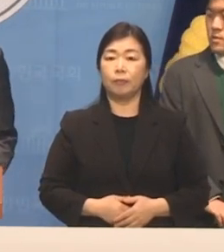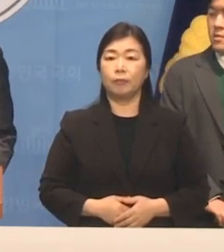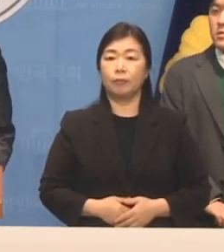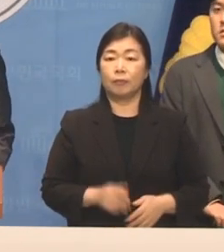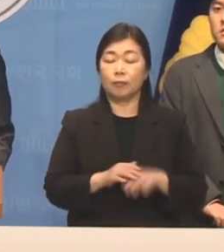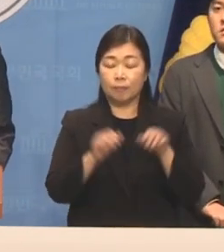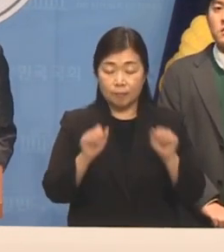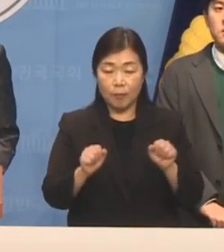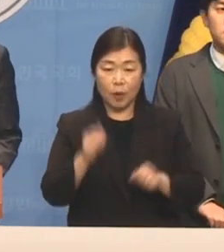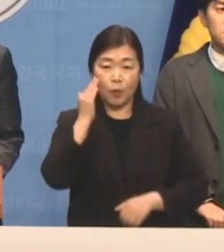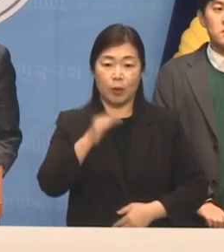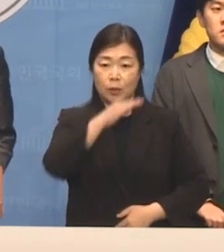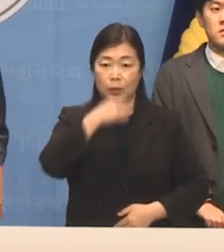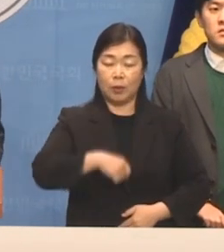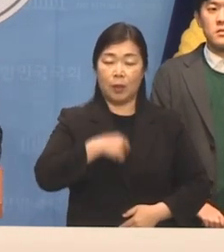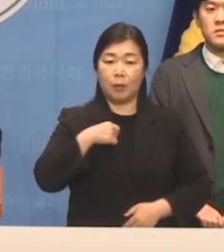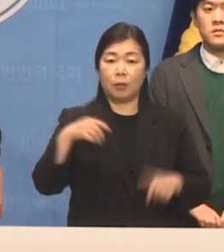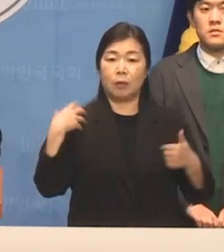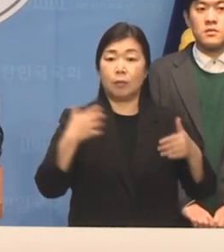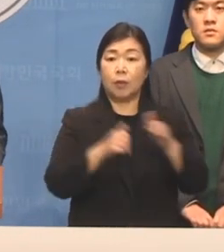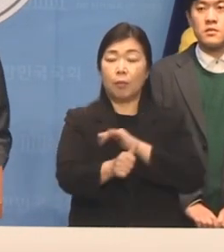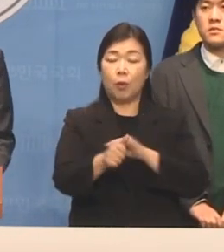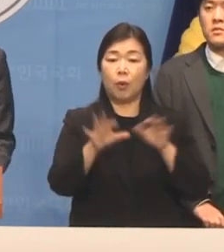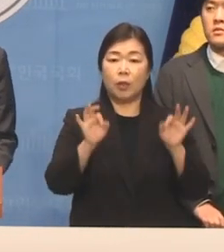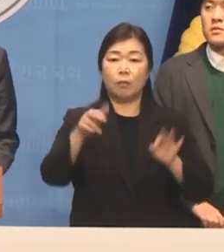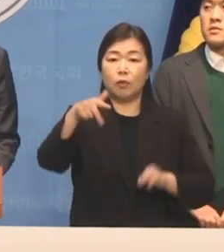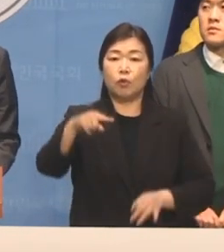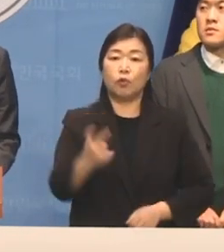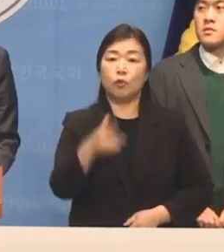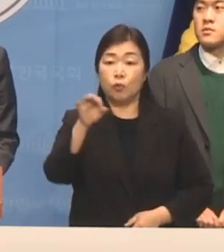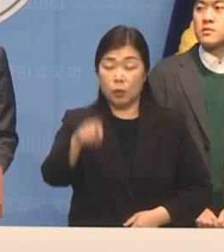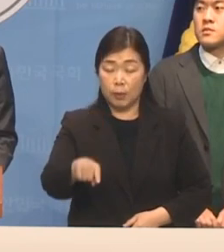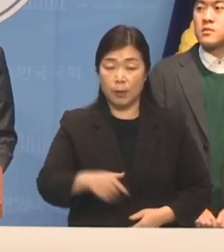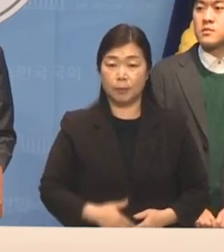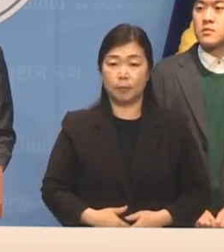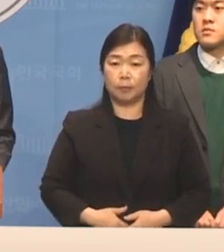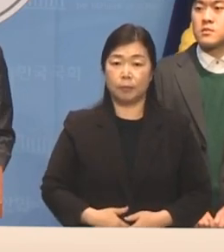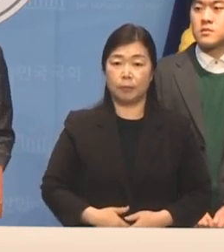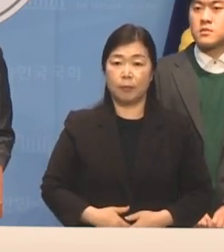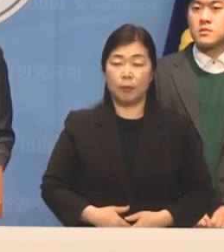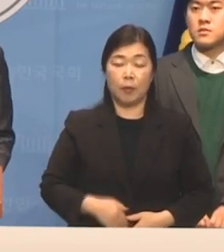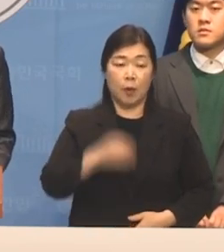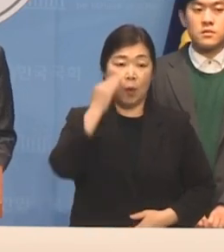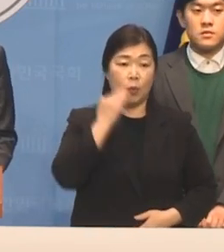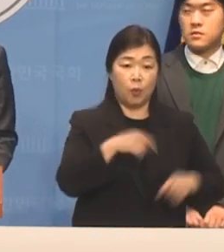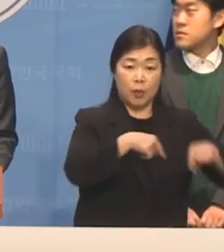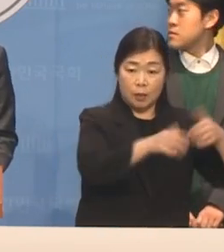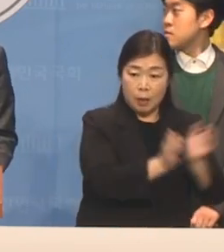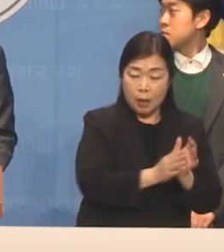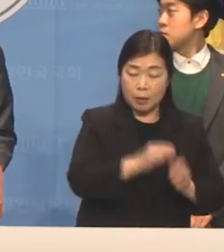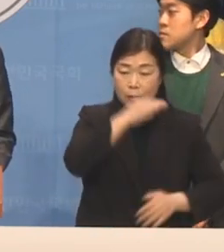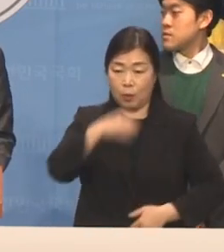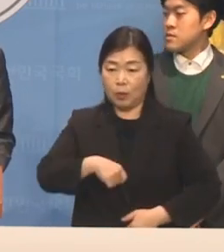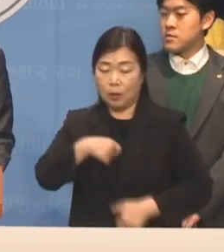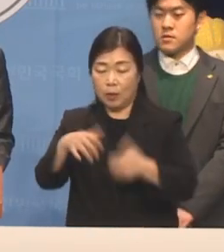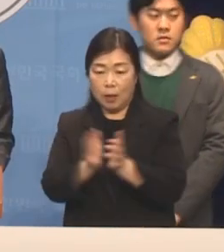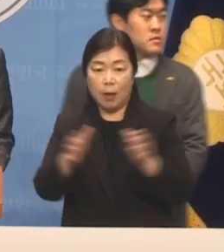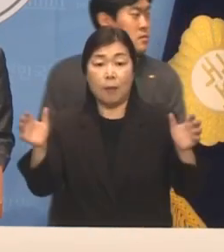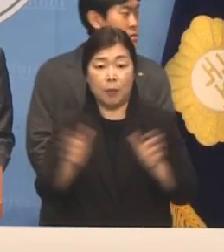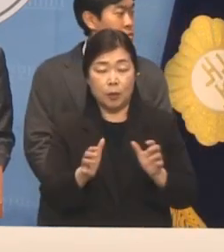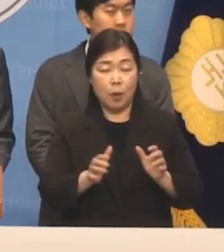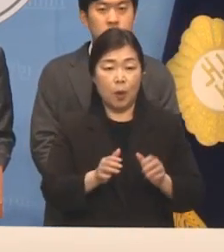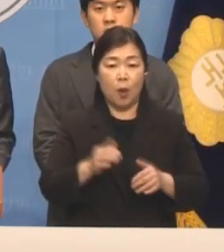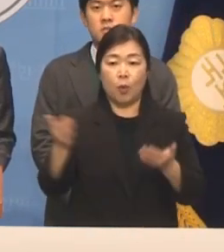네, 안녕하세요. 녹색정의당 상임대표 김준우입니다. 정의당과 녹색당이 힘을 함께 모은 녹색정의당이 노동과